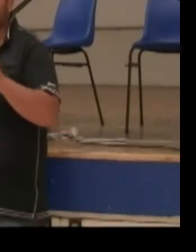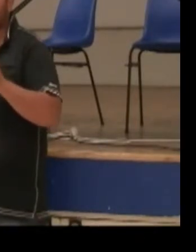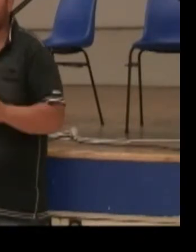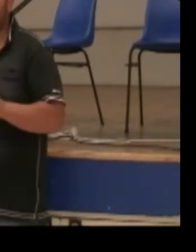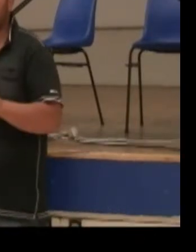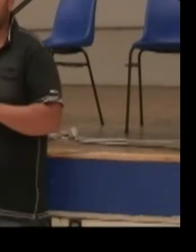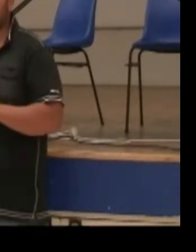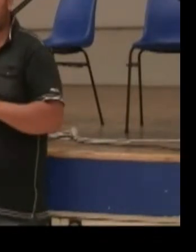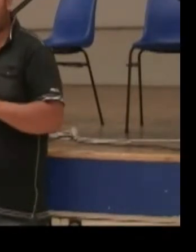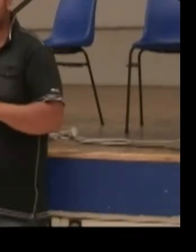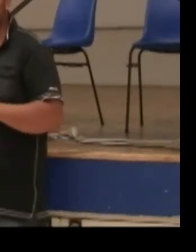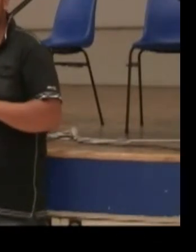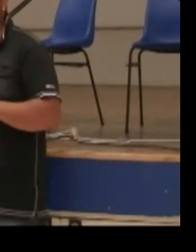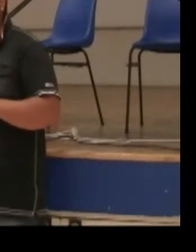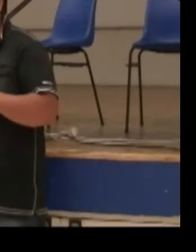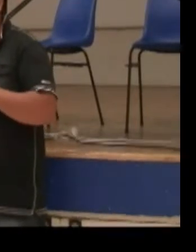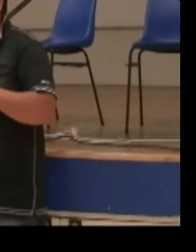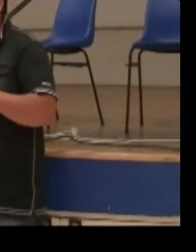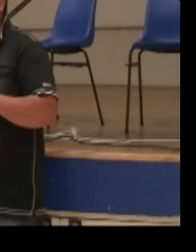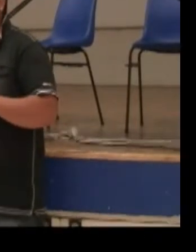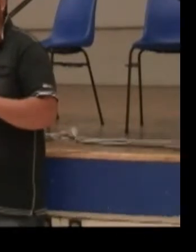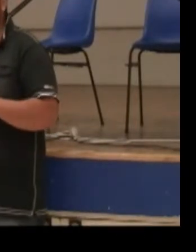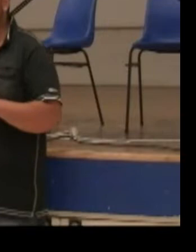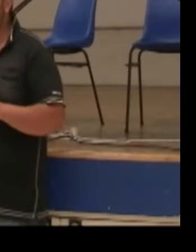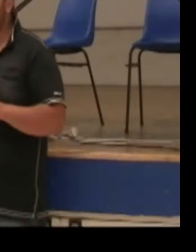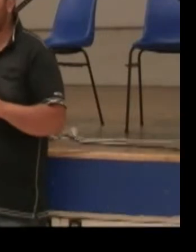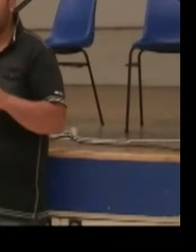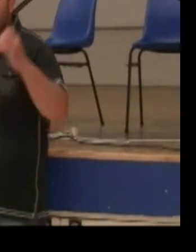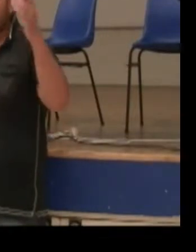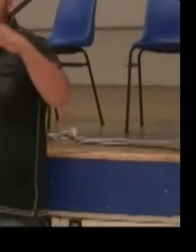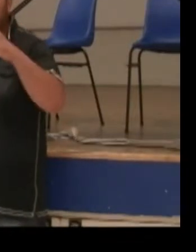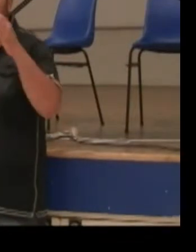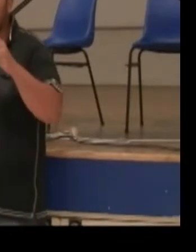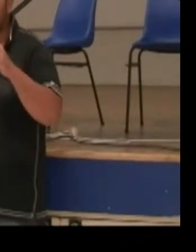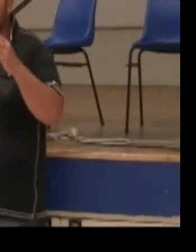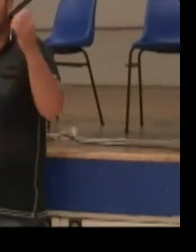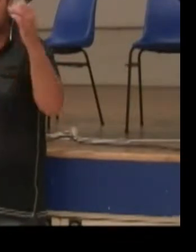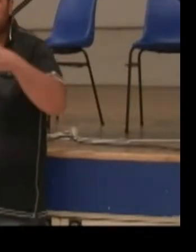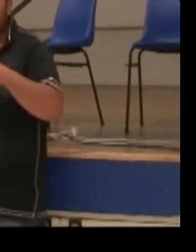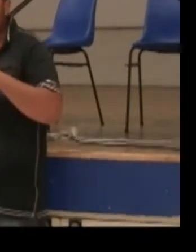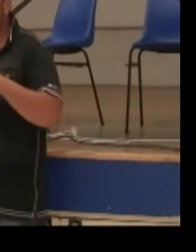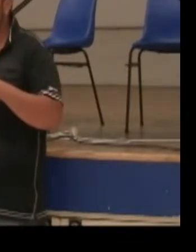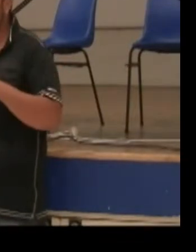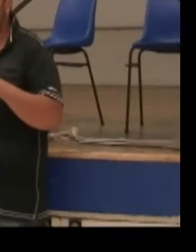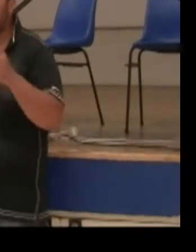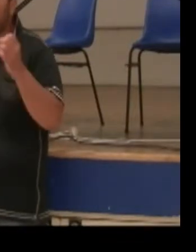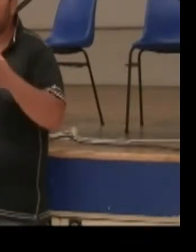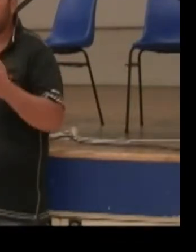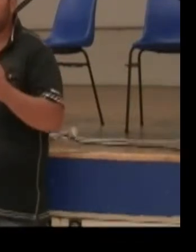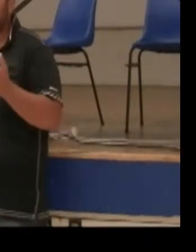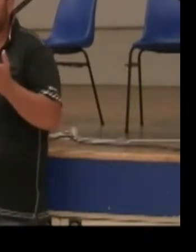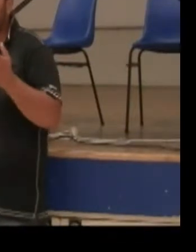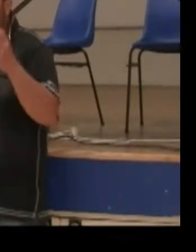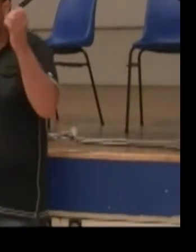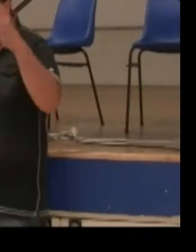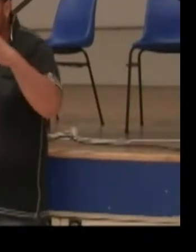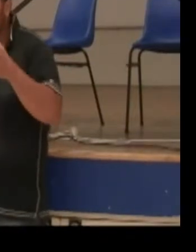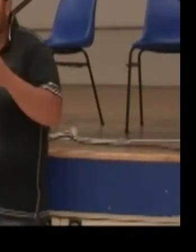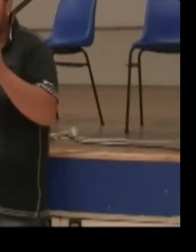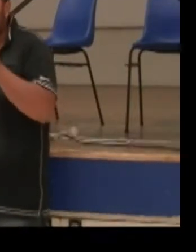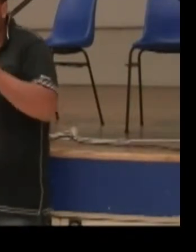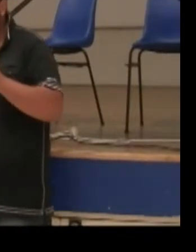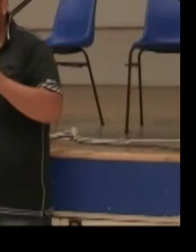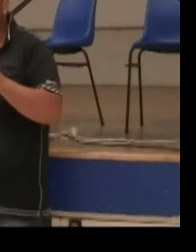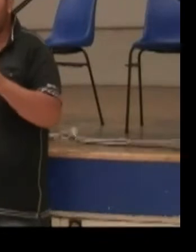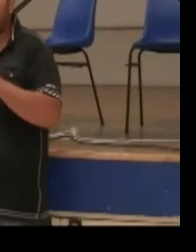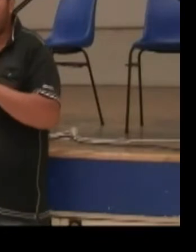sorcier. Allah subhanahu wa ta'ala, il leur répond, fait le Coran, il dit, c'était pas un sorcier. Wa ma kafara Sulaiman. Ça vous dit que la sorcellerie, c'est du kufr. C'est